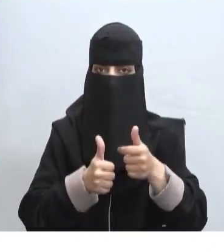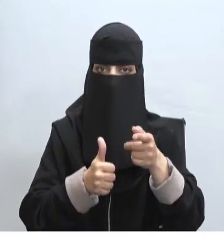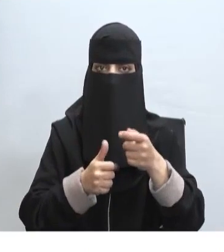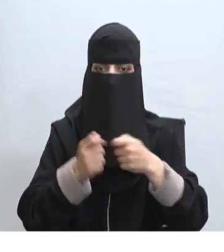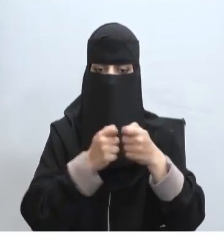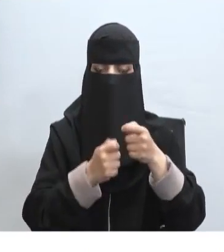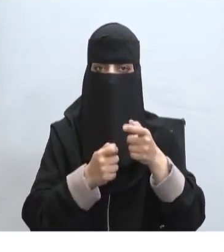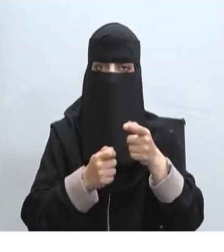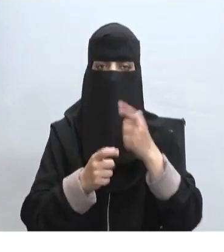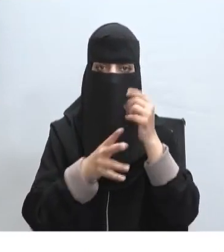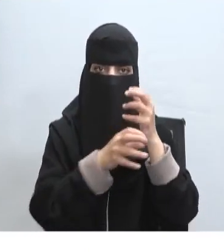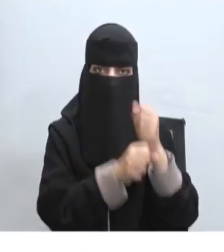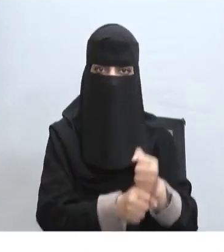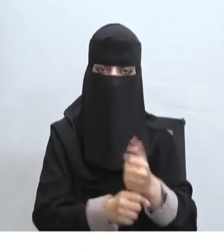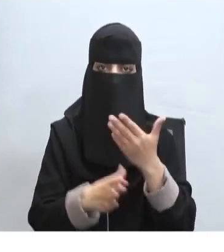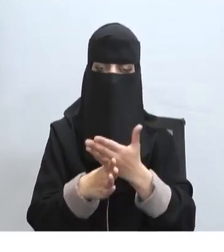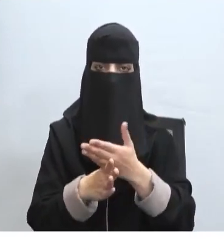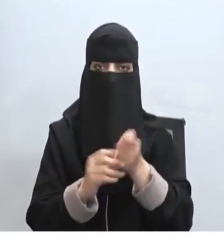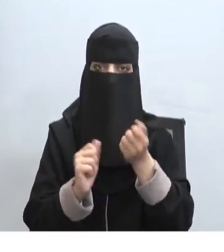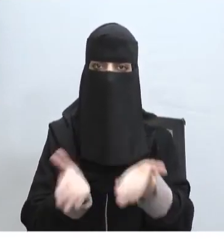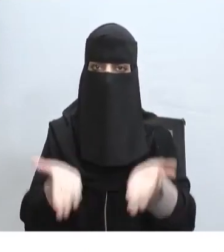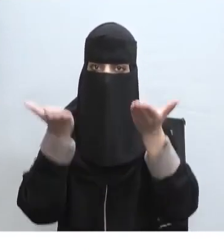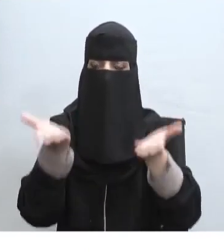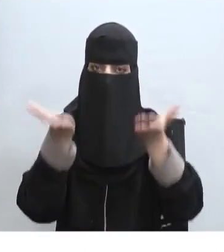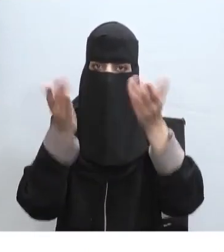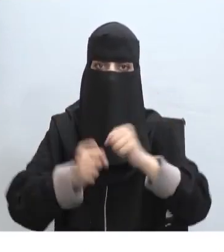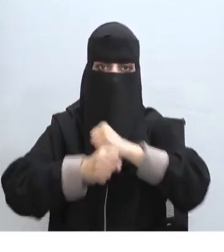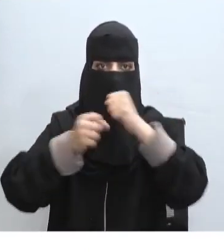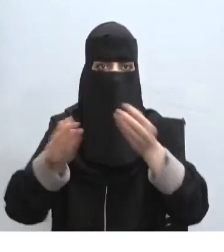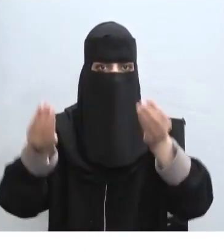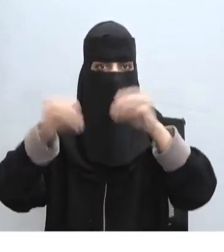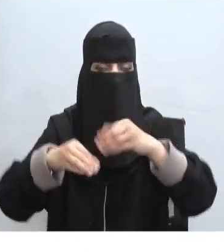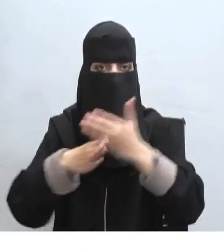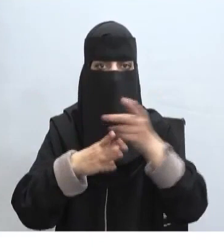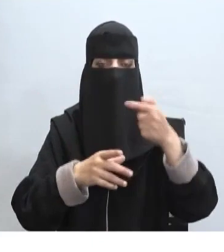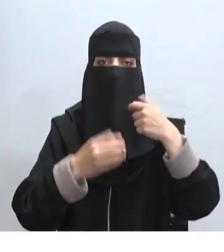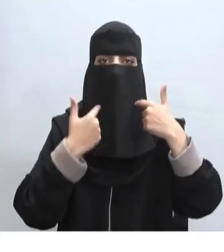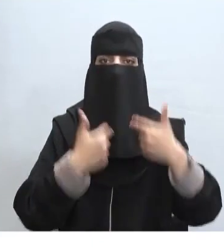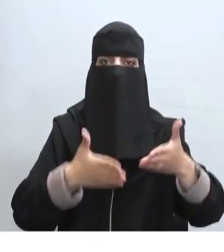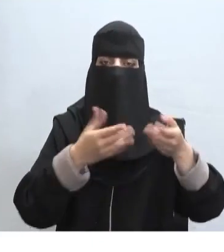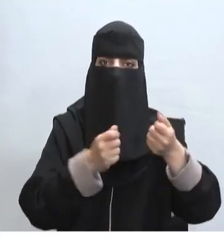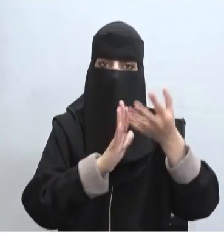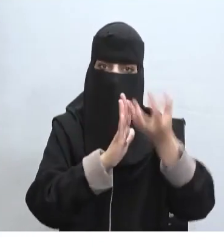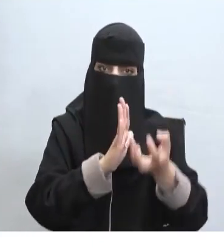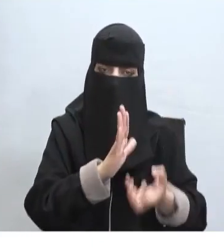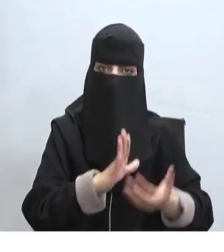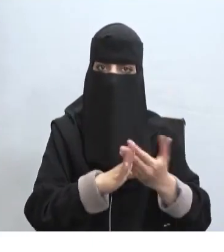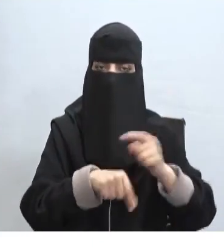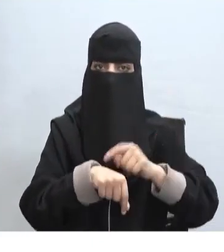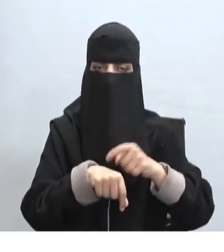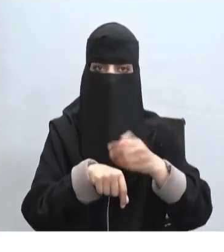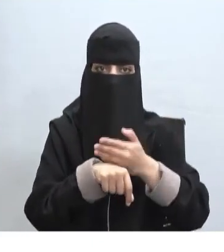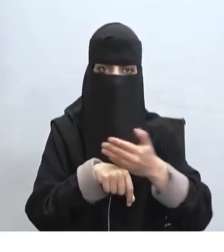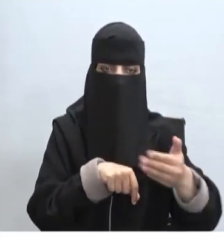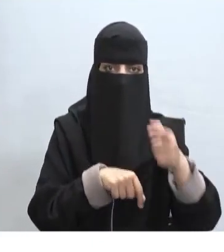اموالك من التضخم فاذا كنت تملك مدخرات لم تستثمرها فستخسر جزء من هذه الاموال مع مرور الوقت